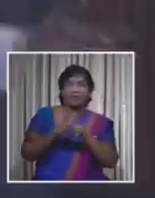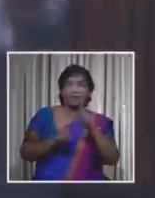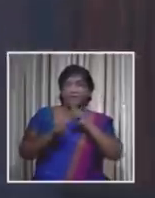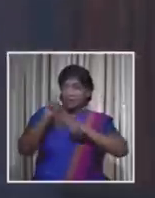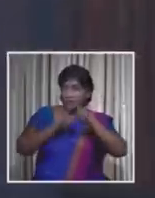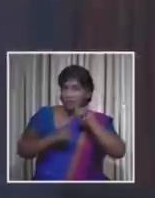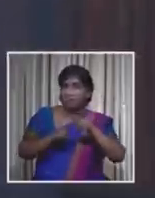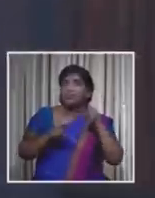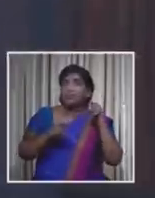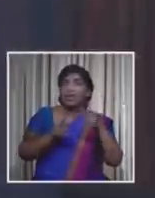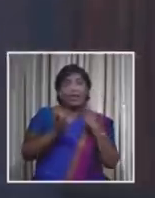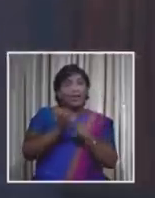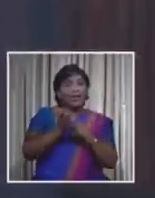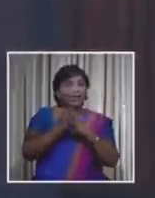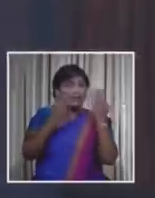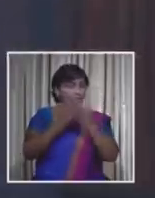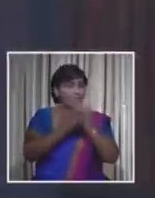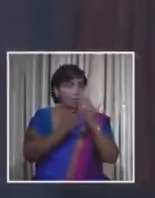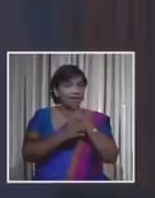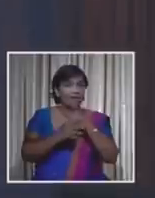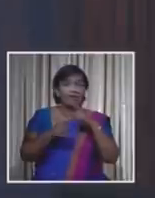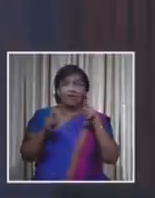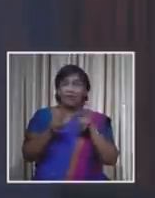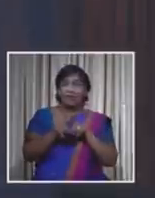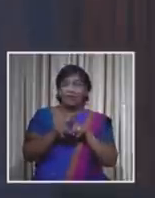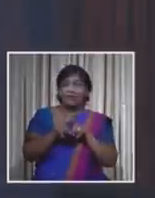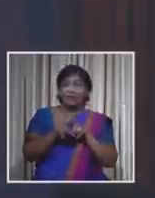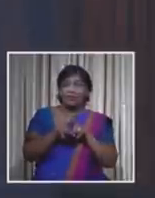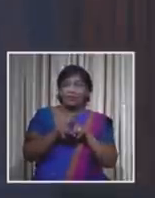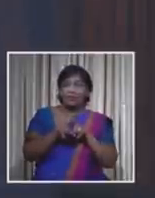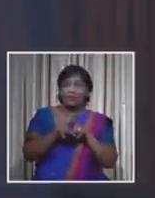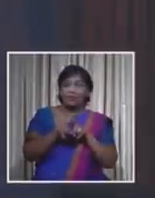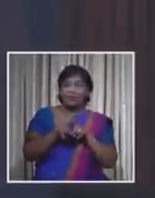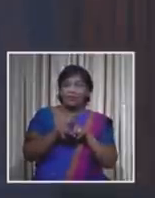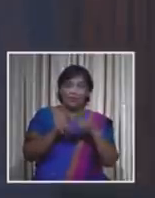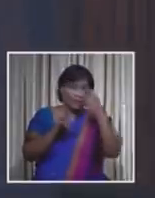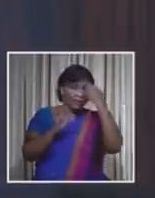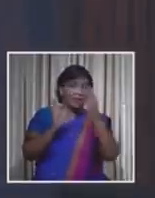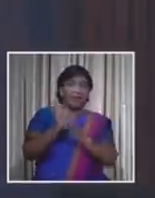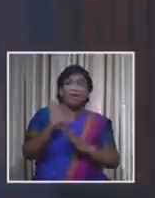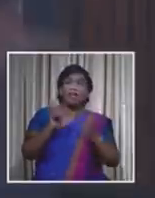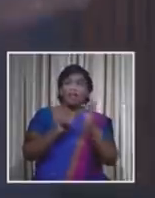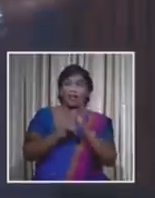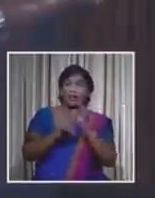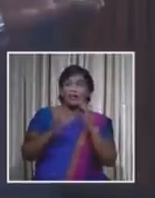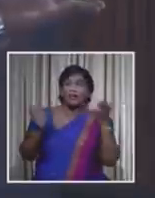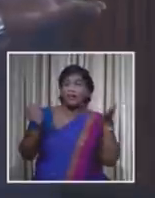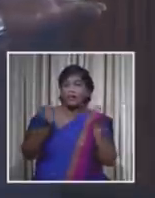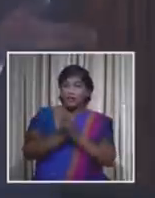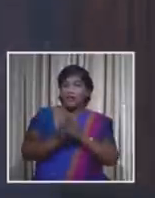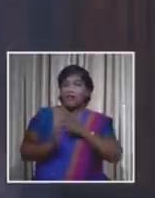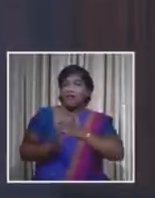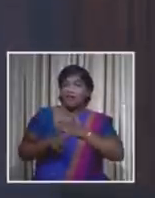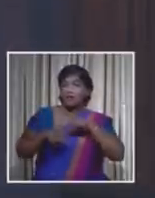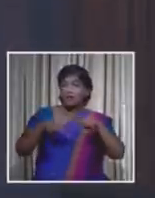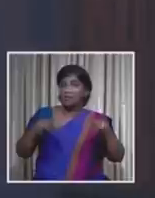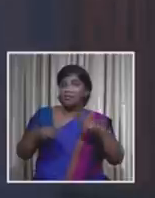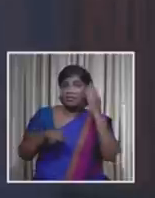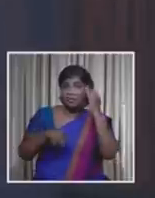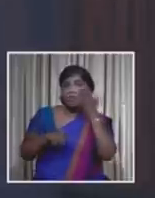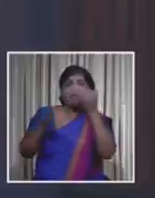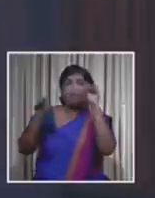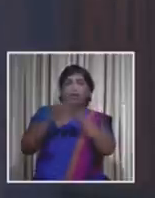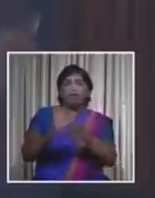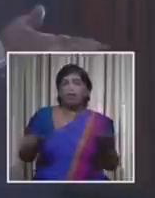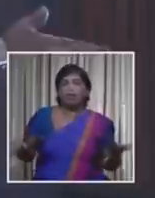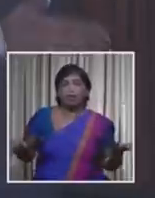කරනකොට රංජන් රාමනායක මහත්තයත් එක්ක අර අර අර මාතලේ මන්ත්‍රීතුමියගේ සම්බන්ධතා හඬපට එළියට එනකොට ඔය කාන්තාවන් කොහෙද